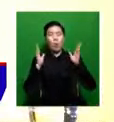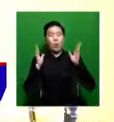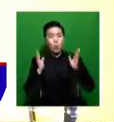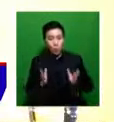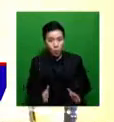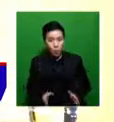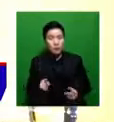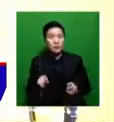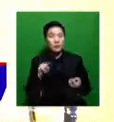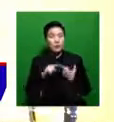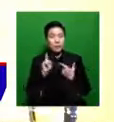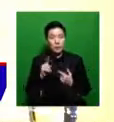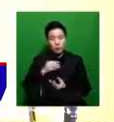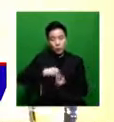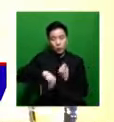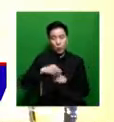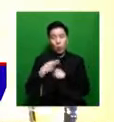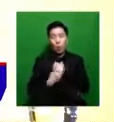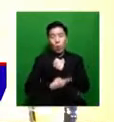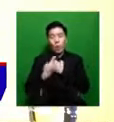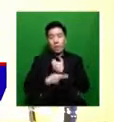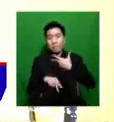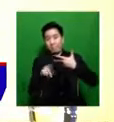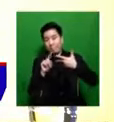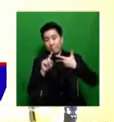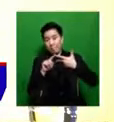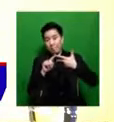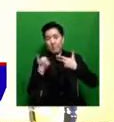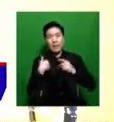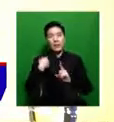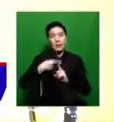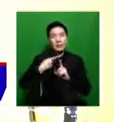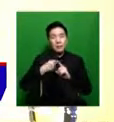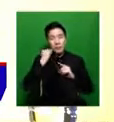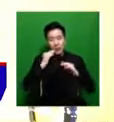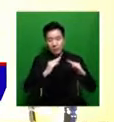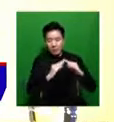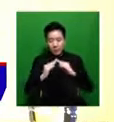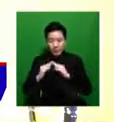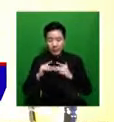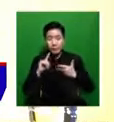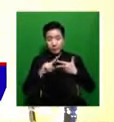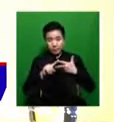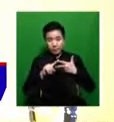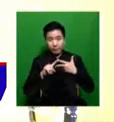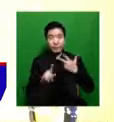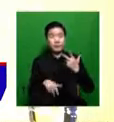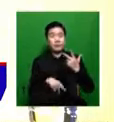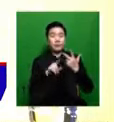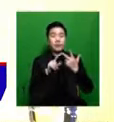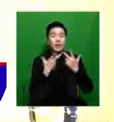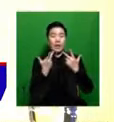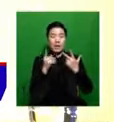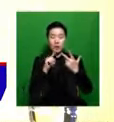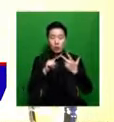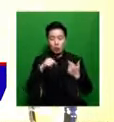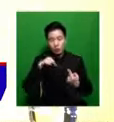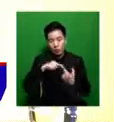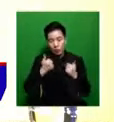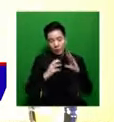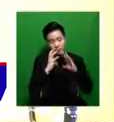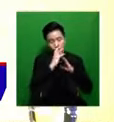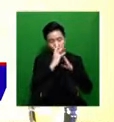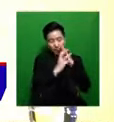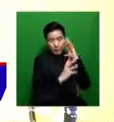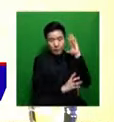คะเพราะตรงนี้เป็นธุรกิจโรงแรมแล้วก็ประเภทให้เช่าที่พักอาศัยกับในการการประปาส่วนภูมิภา